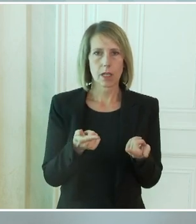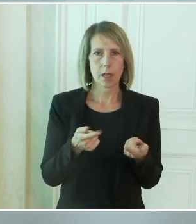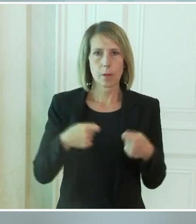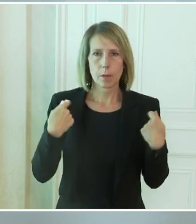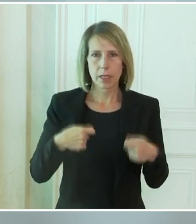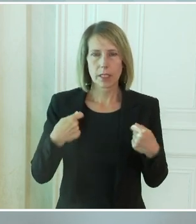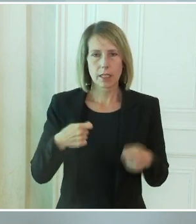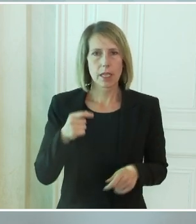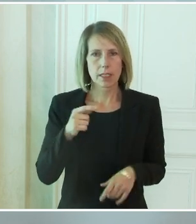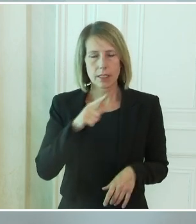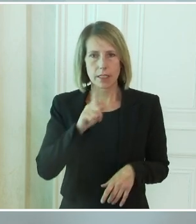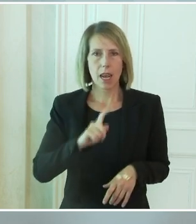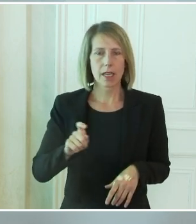zeigt.